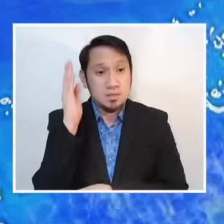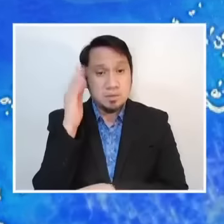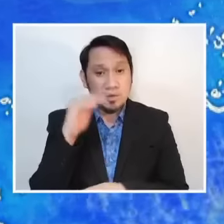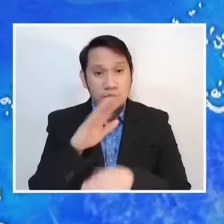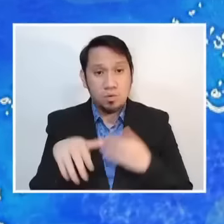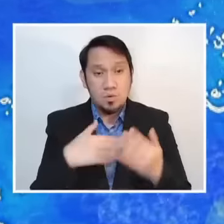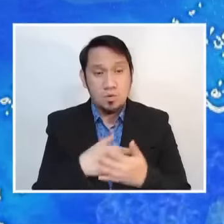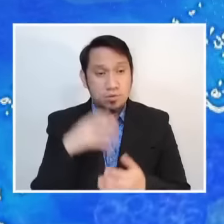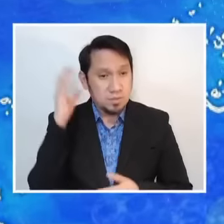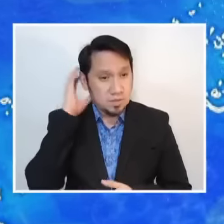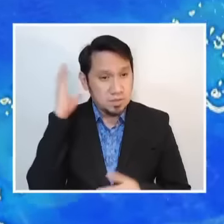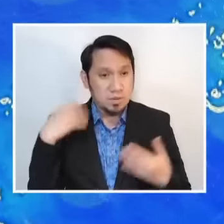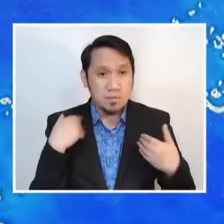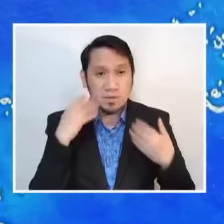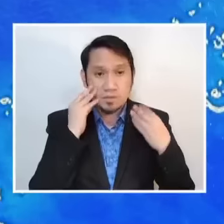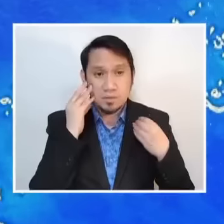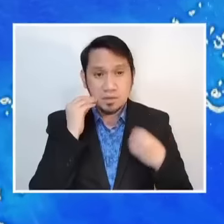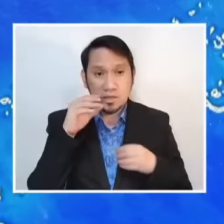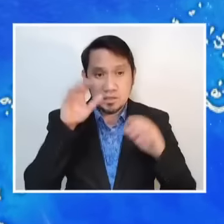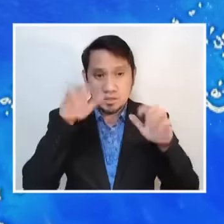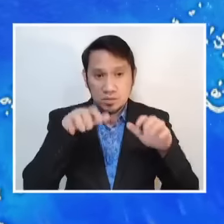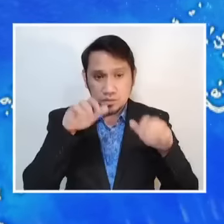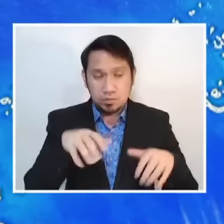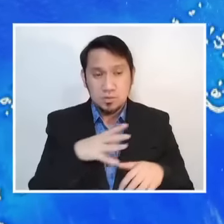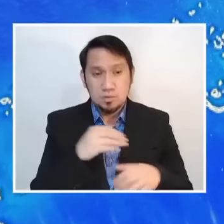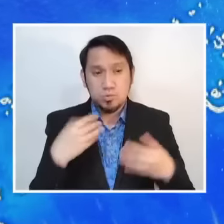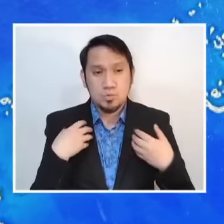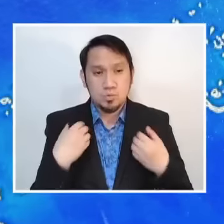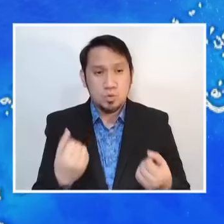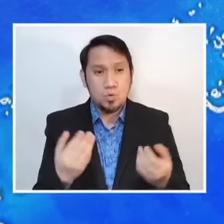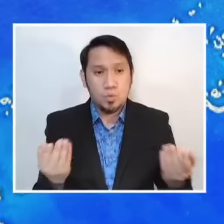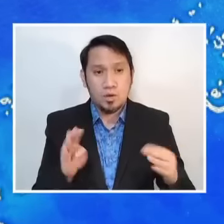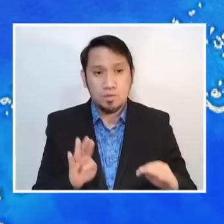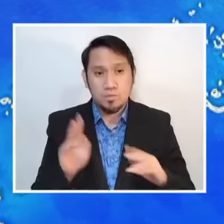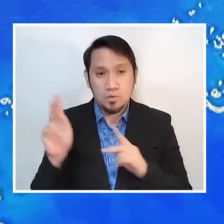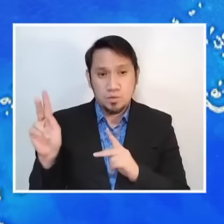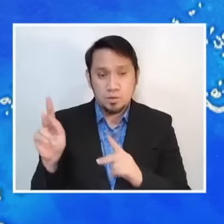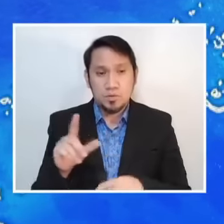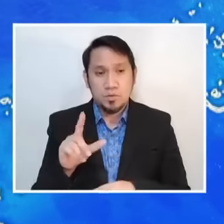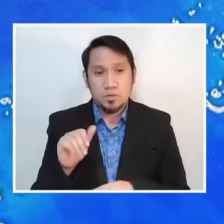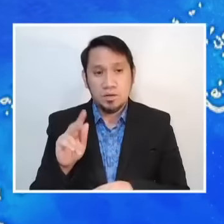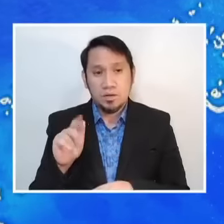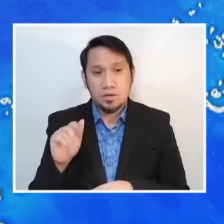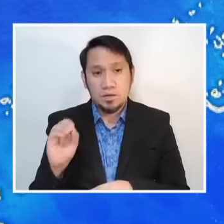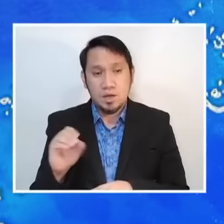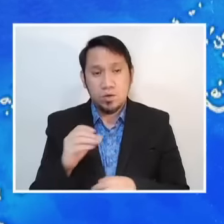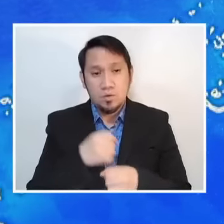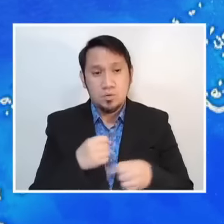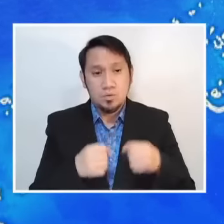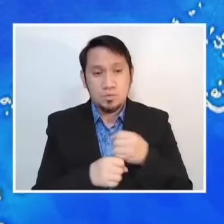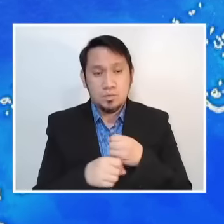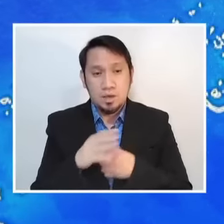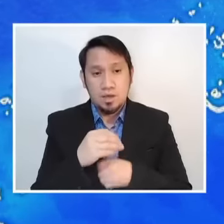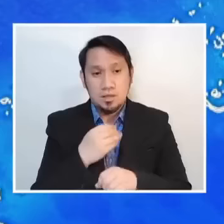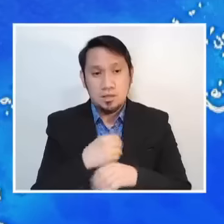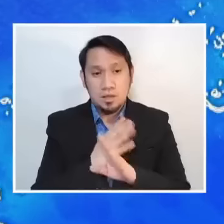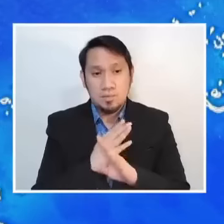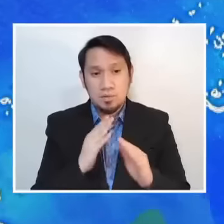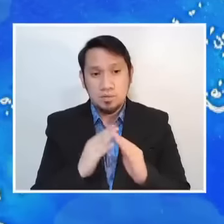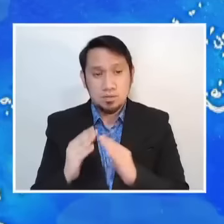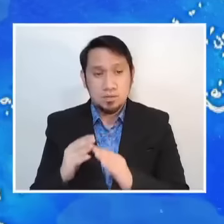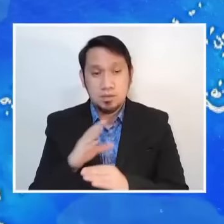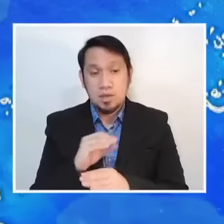na ang uulanin at malalakas ang ulan sa hapon sa bahagi ng Bukidnon, Lanao del Sur, Cotabato at Davao City. At sa